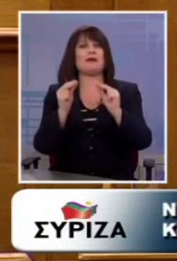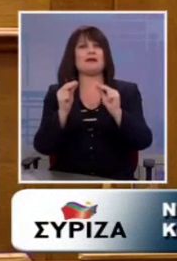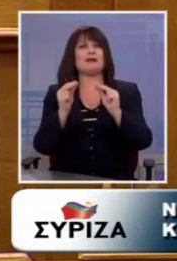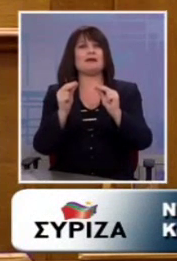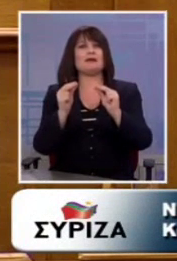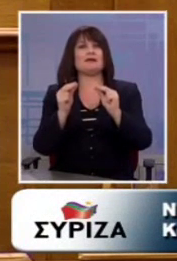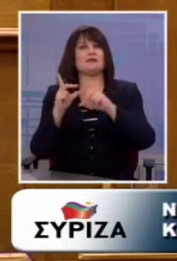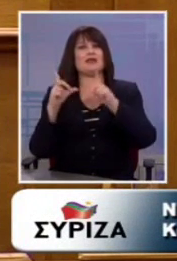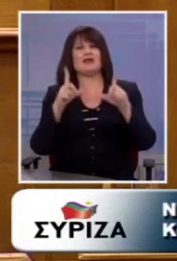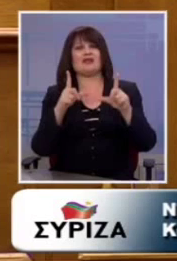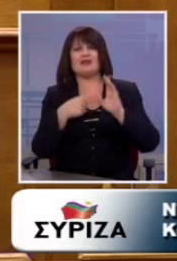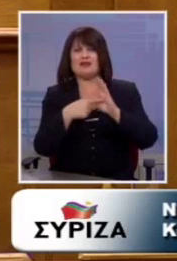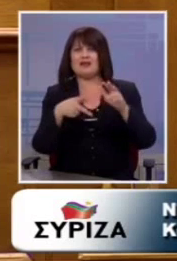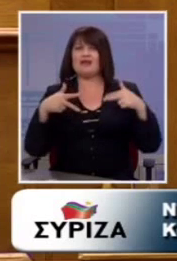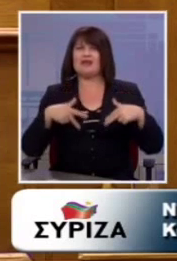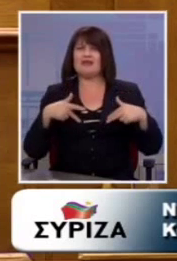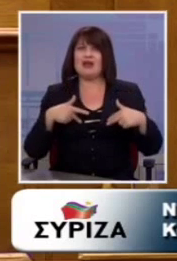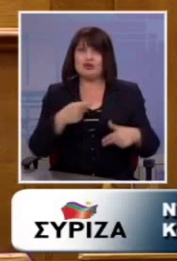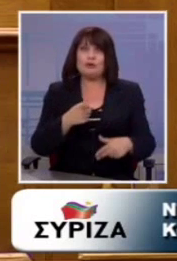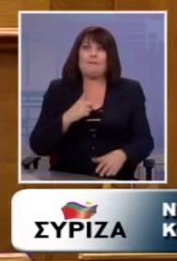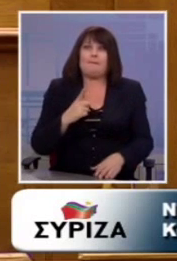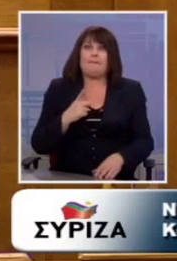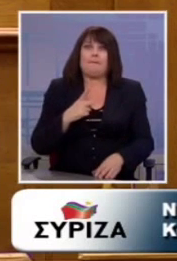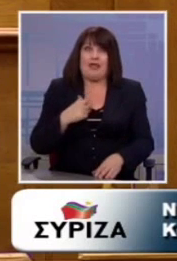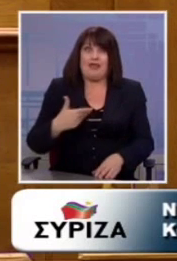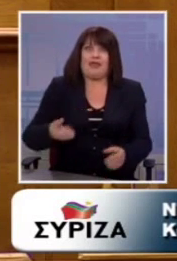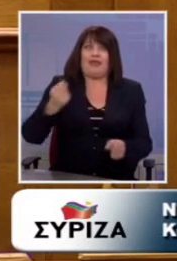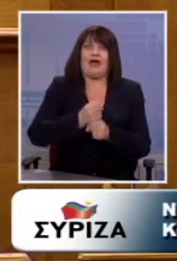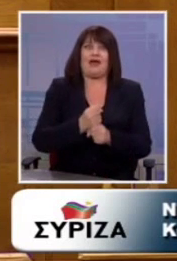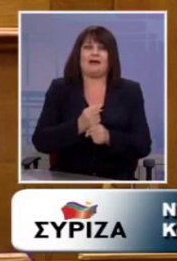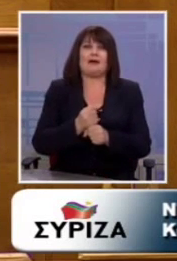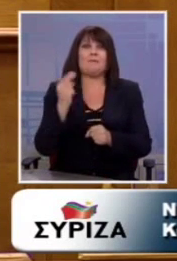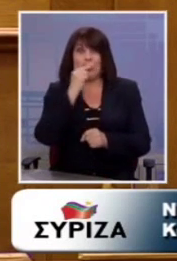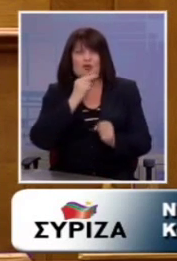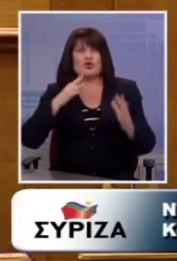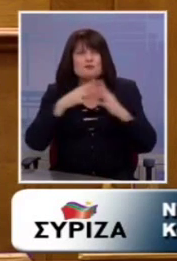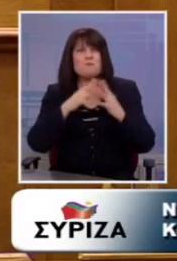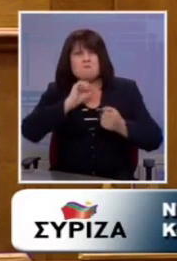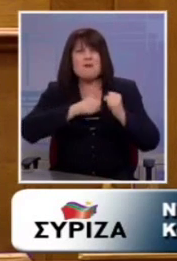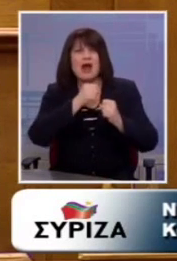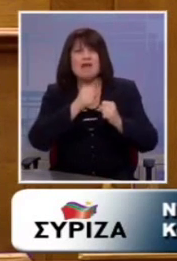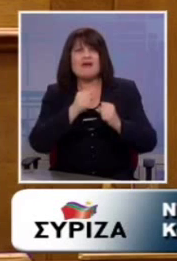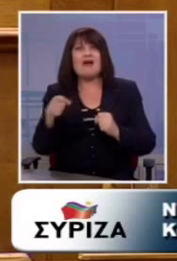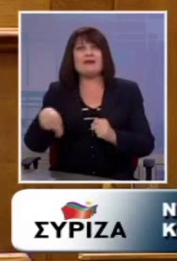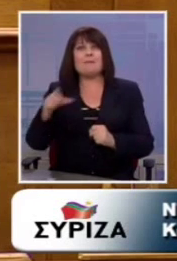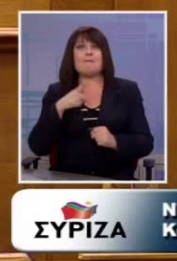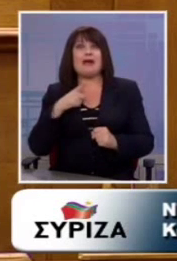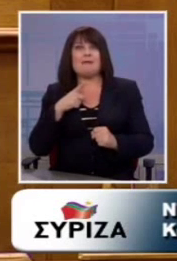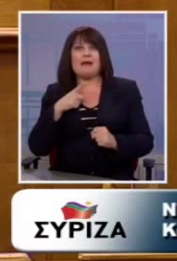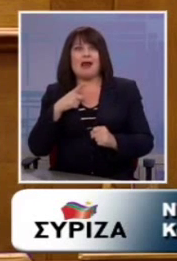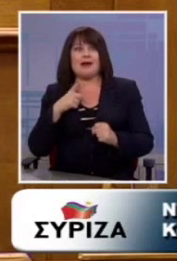δίναν την εικόνα μιας κυβέρνησης σε αναμονή, την ώρα που ο Πρωθυπουργός έδινε μάχη, όπως αποδείχθηκε, και όχι